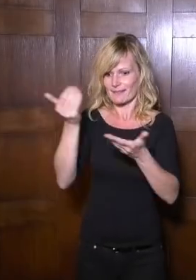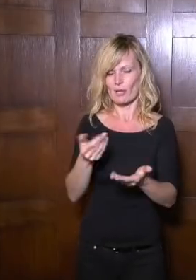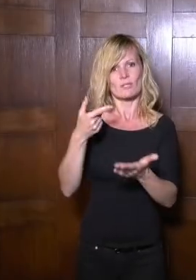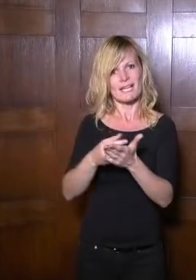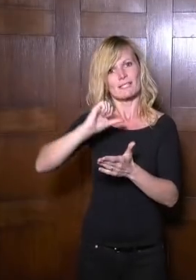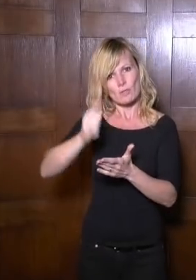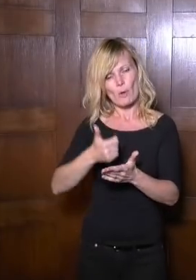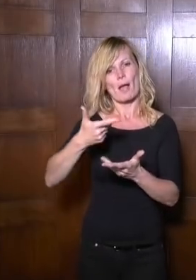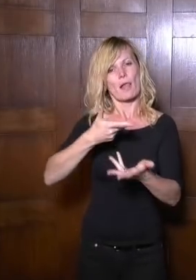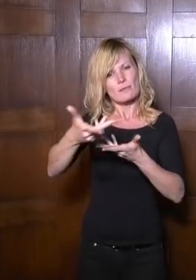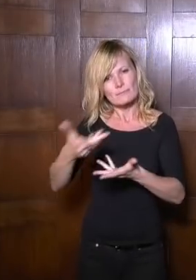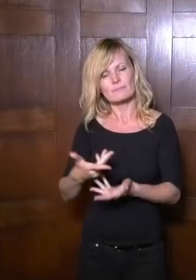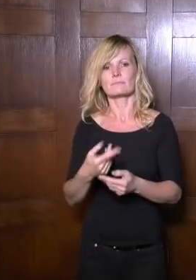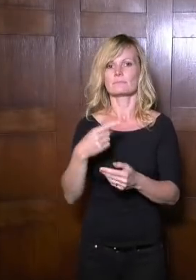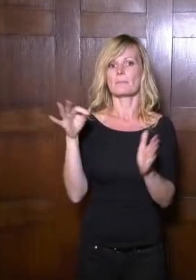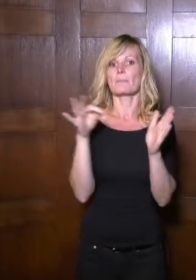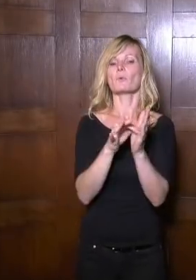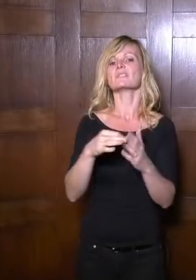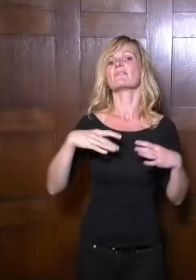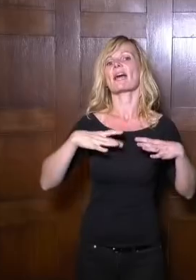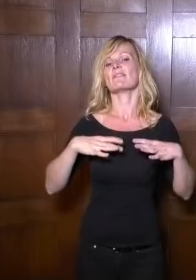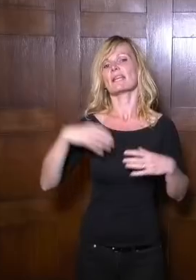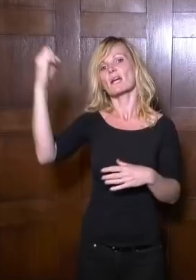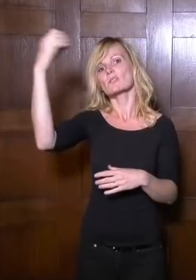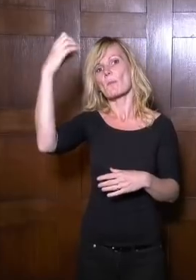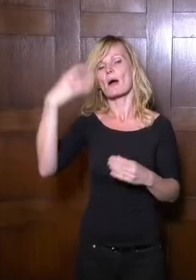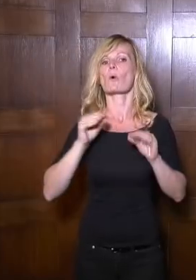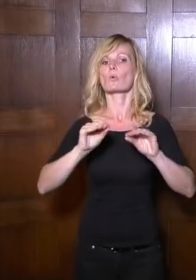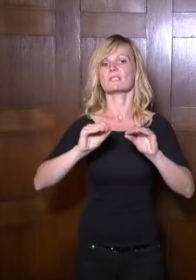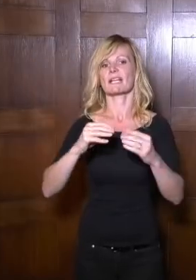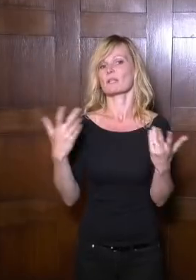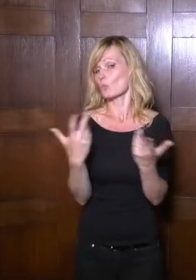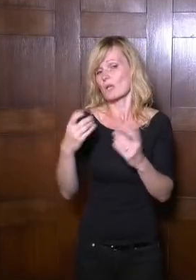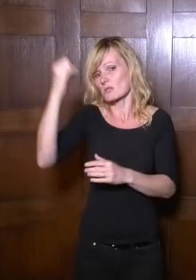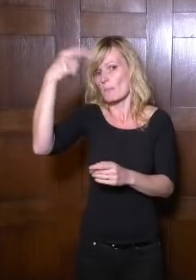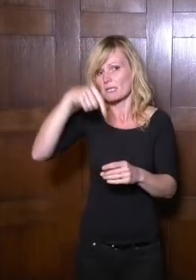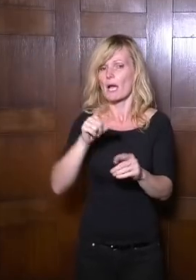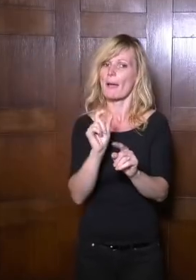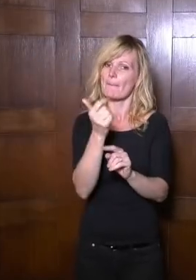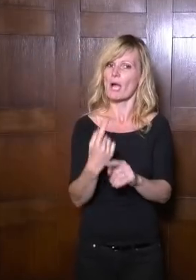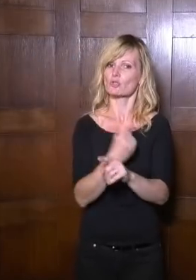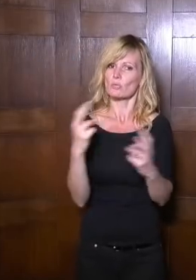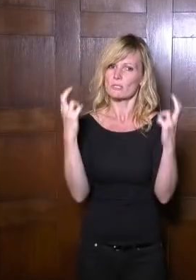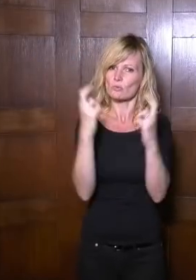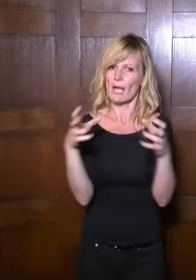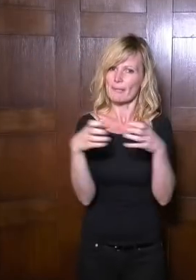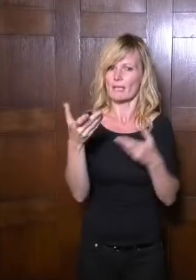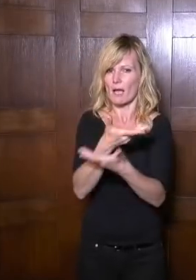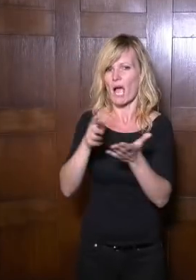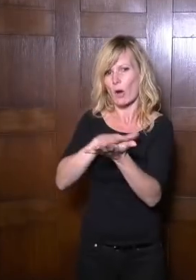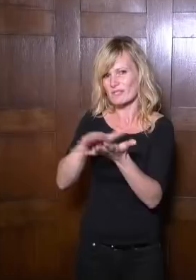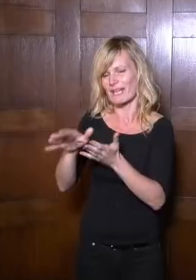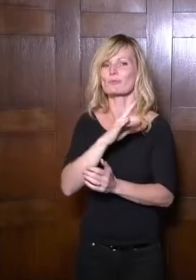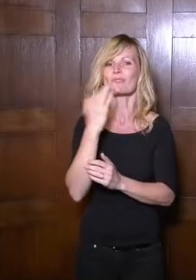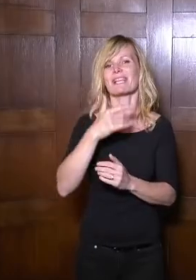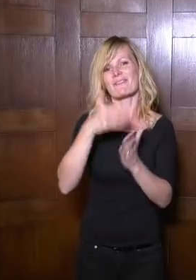Stichpunkt freiwilliger Sommerunterricht, würde ich jetzt mal sagen, oder Unterrichtsinhalte. Und in dem Moment gibt es noch viele weitere Fragen, aber ich will es